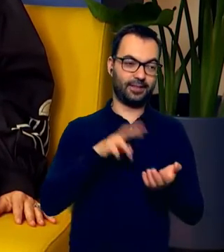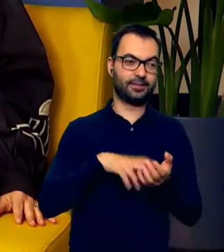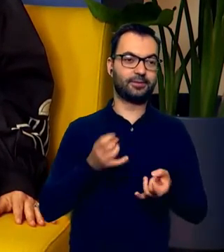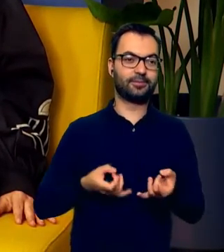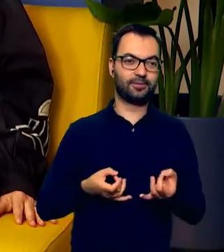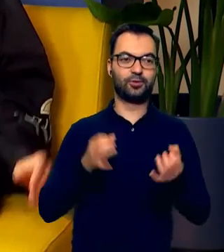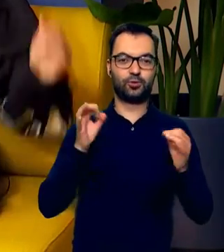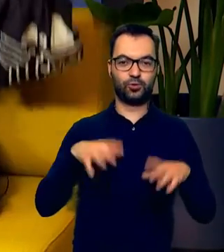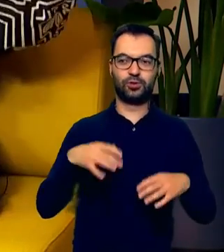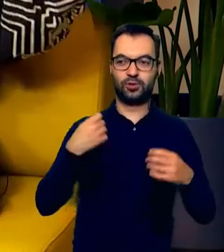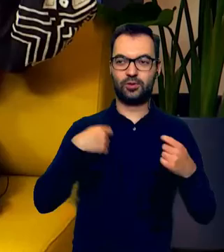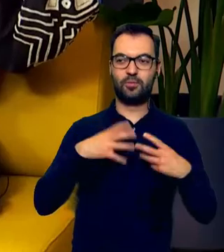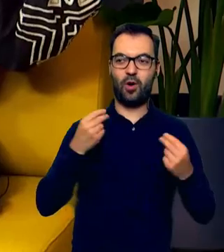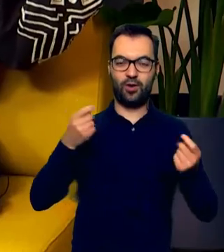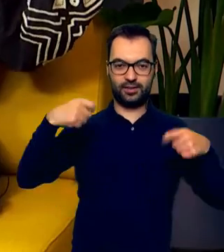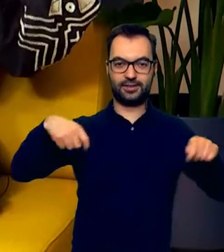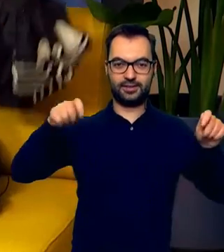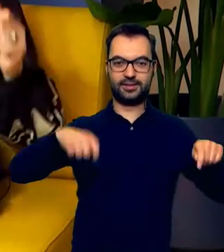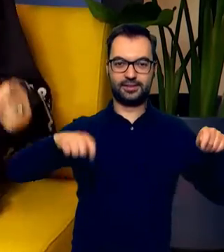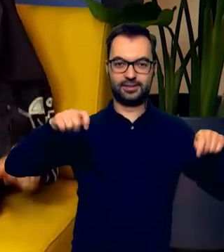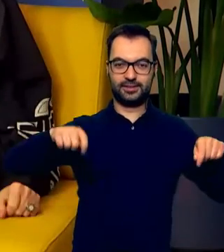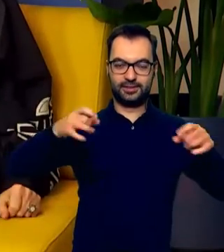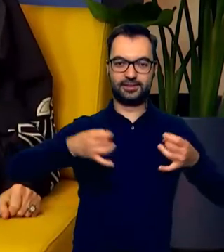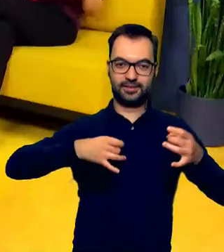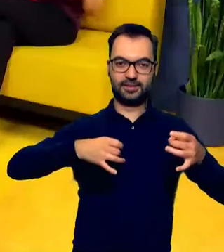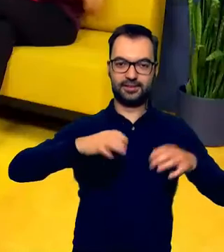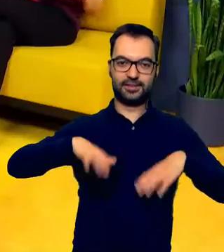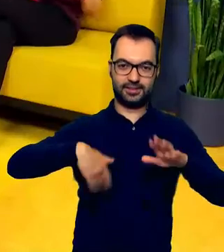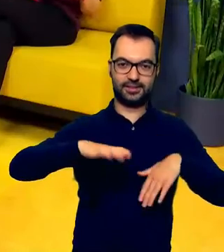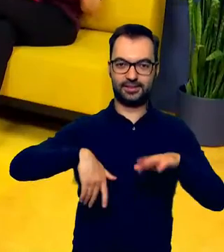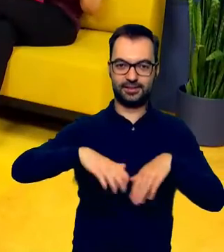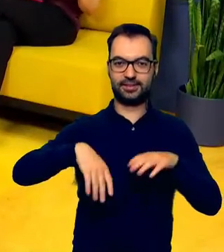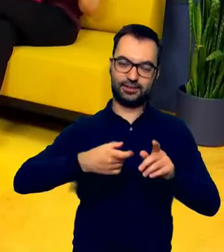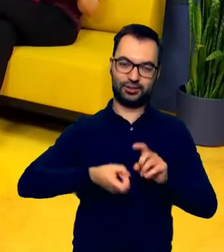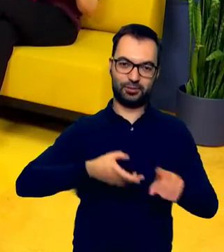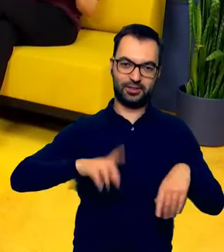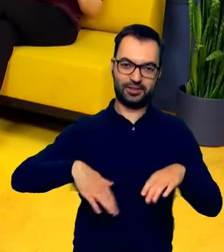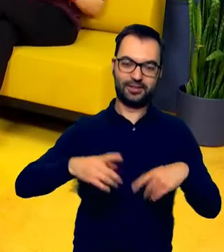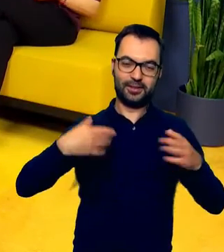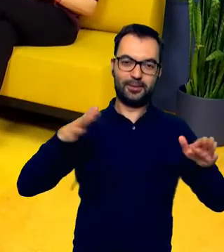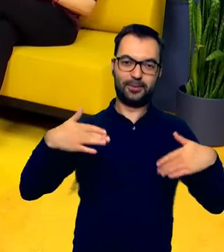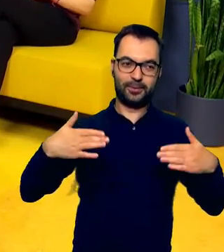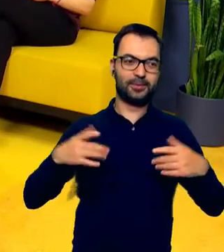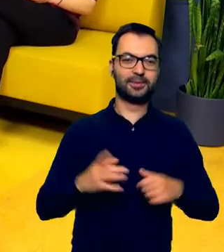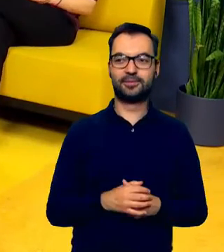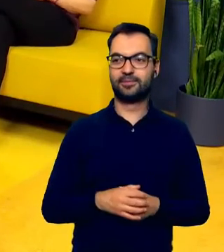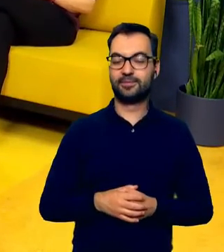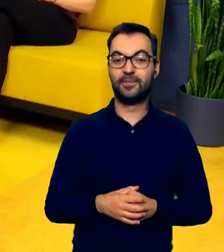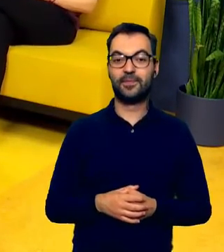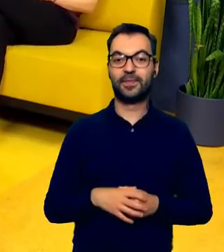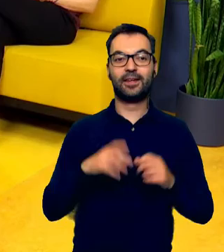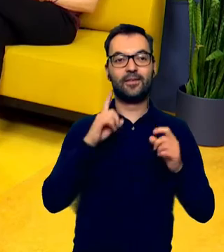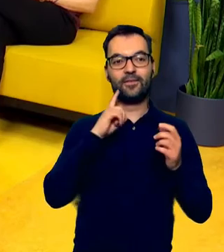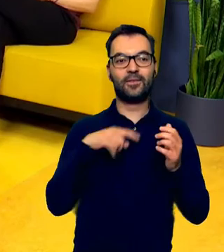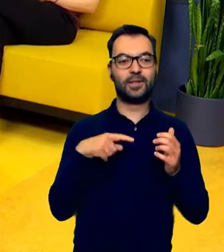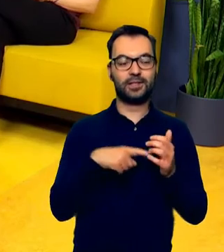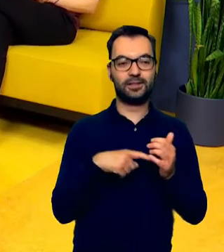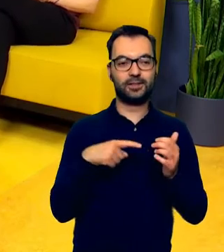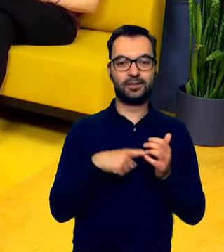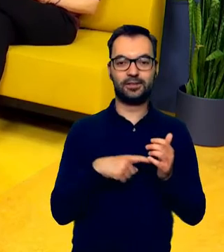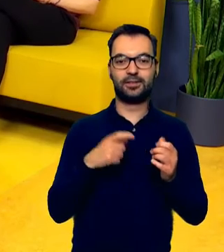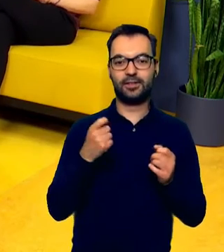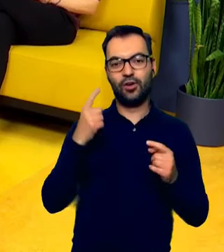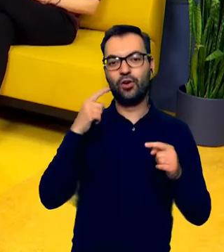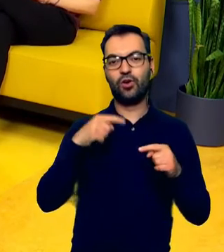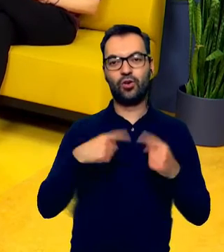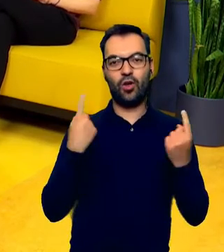prostu i suszyć mokre prześcieradła i inne rzeczy, biegnąc coraz szybciej. No ale no właśnie, no, to trochę to jest